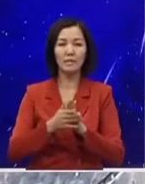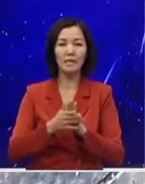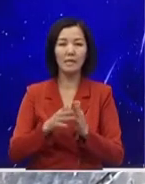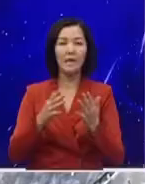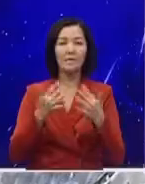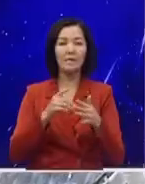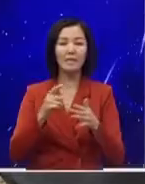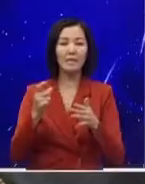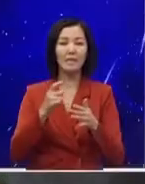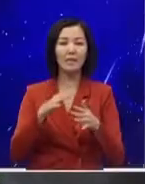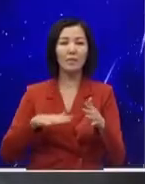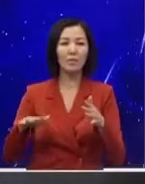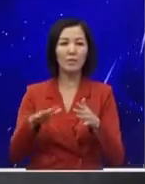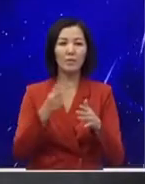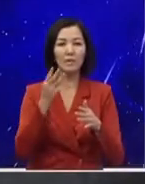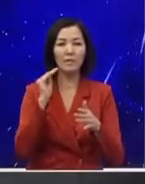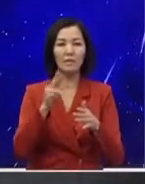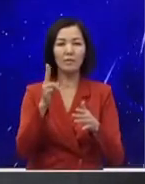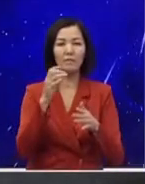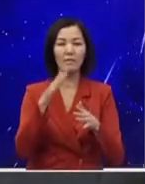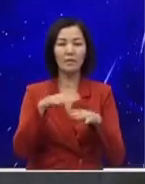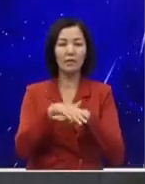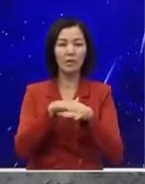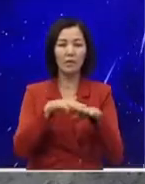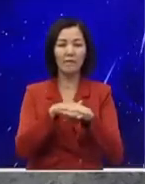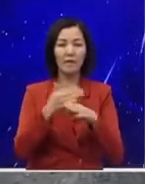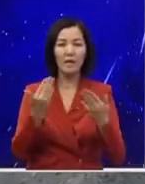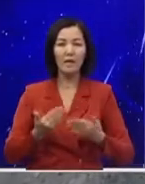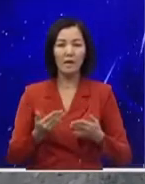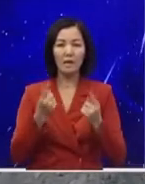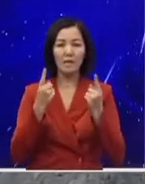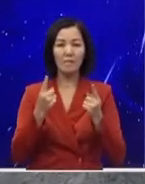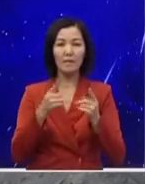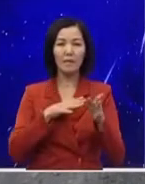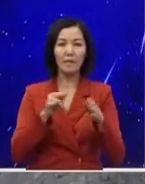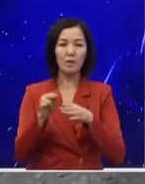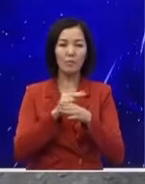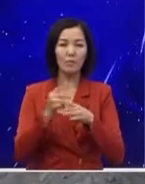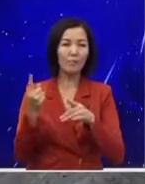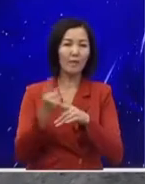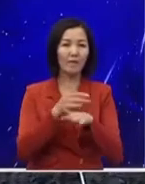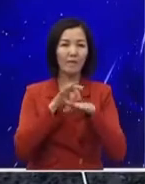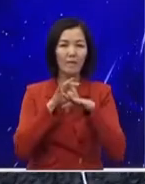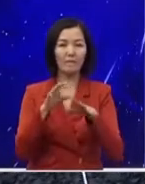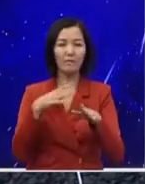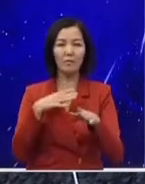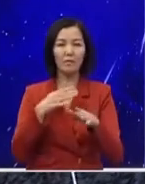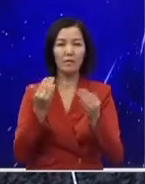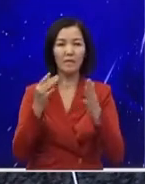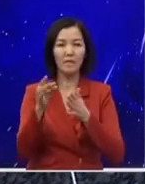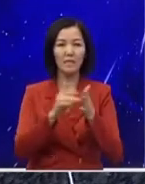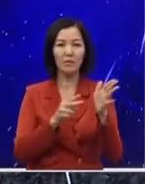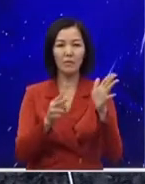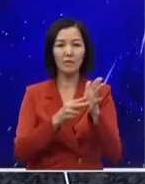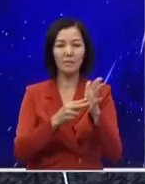селе Мукры, где проживают почти 3200 человек, такой глобальный ремонт дорог ведется впервые. Капитальный ремонт дорожных полотен ведется сразу на